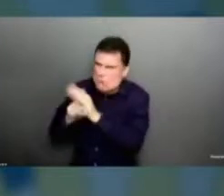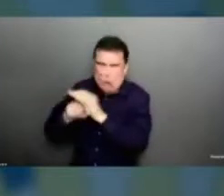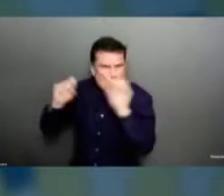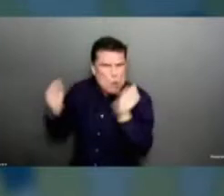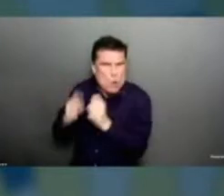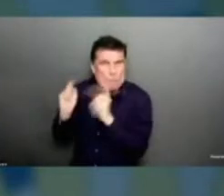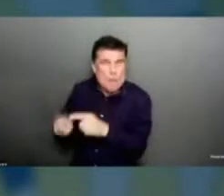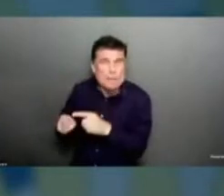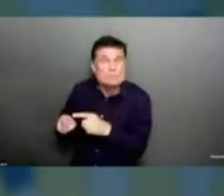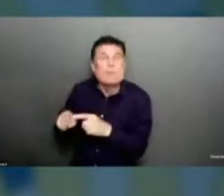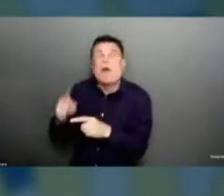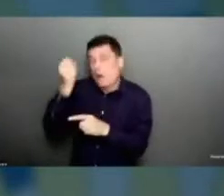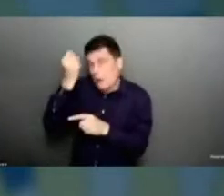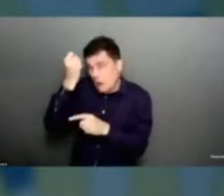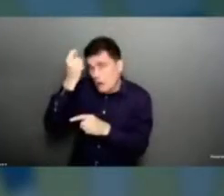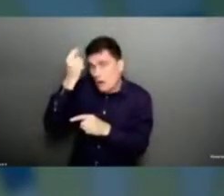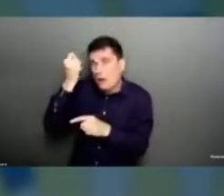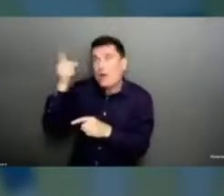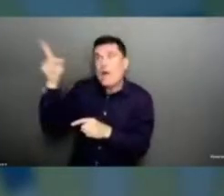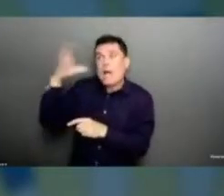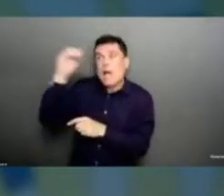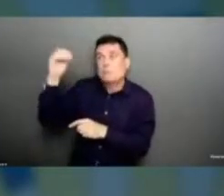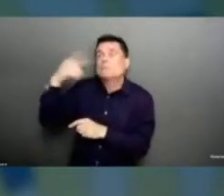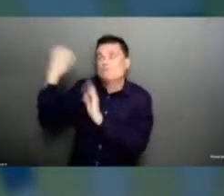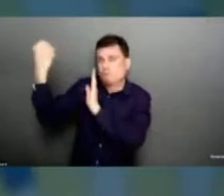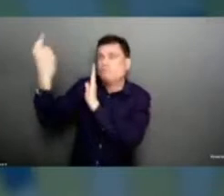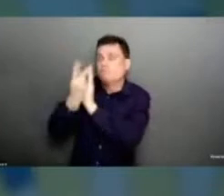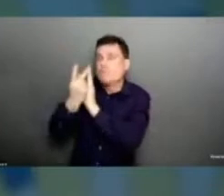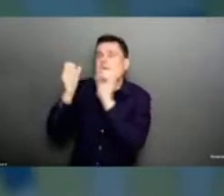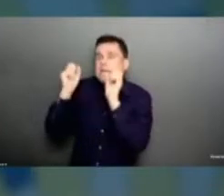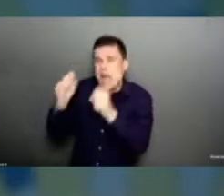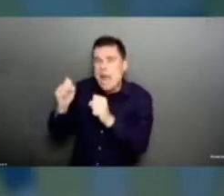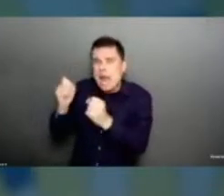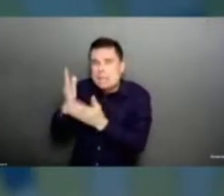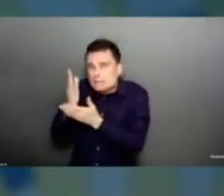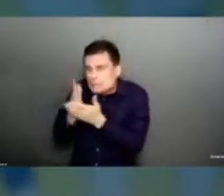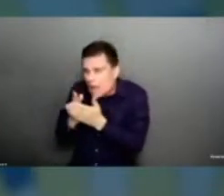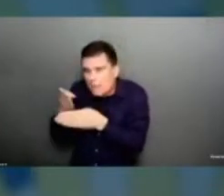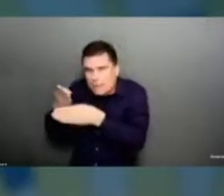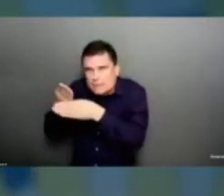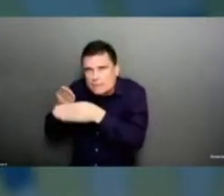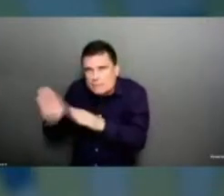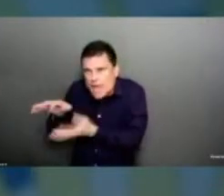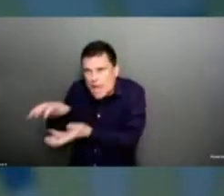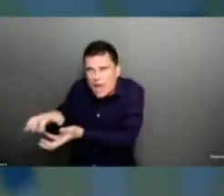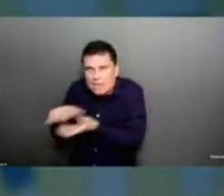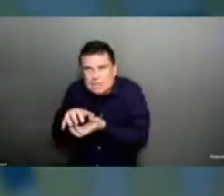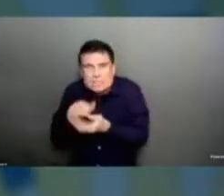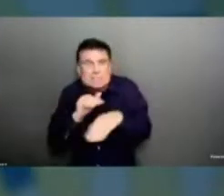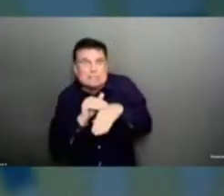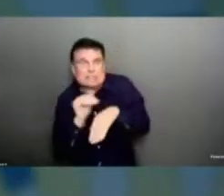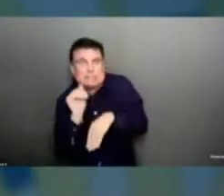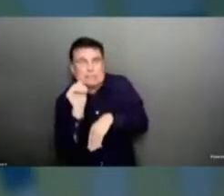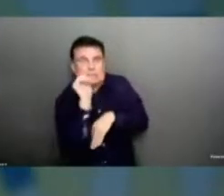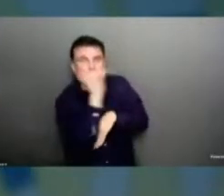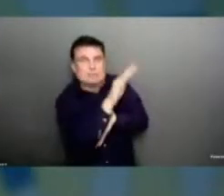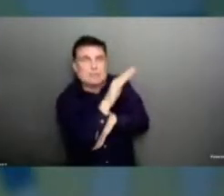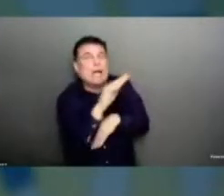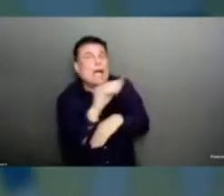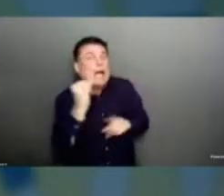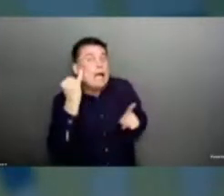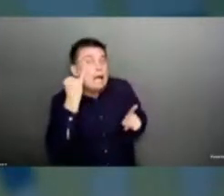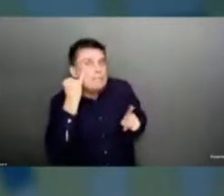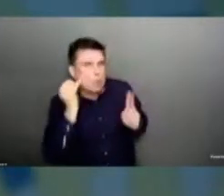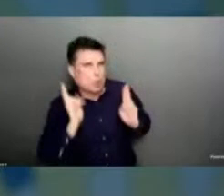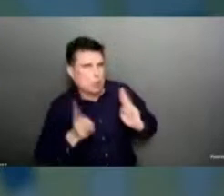是对 So 这 those are 些长期 exciting 护理 things 院 that 的 have 人 happened 先 just 去 in the 打。 last couple of days. And as well, yesterday we had confirmed from